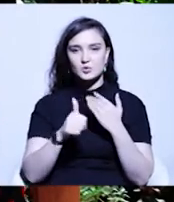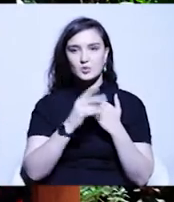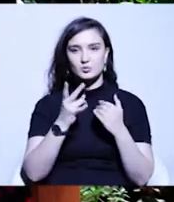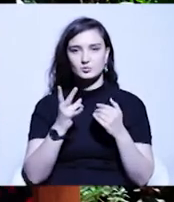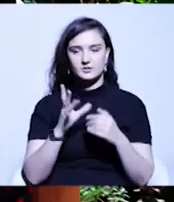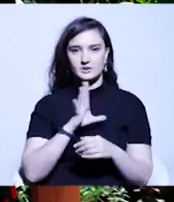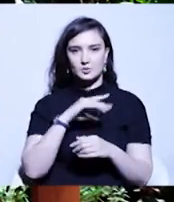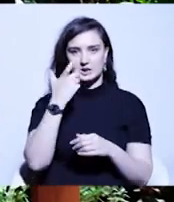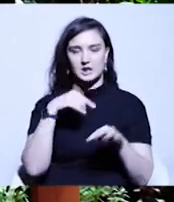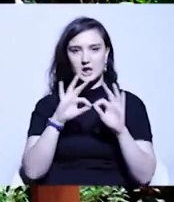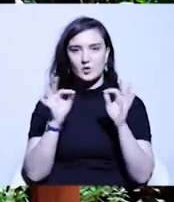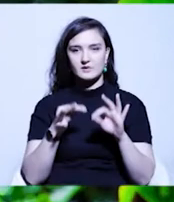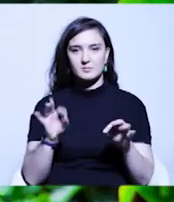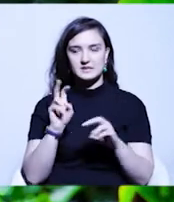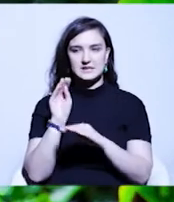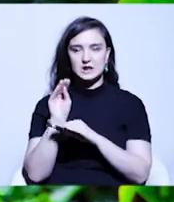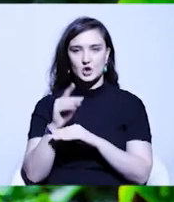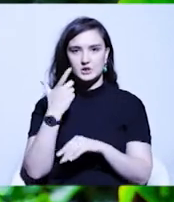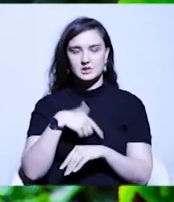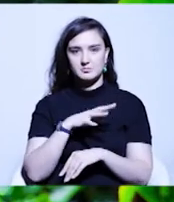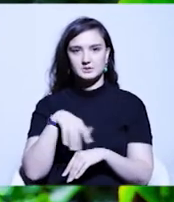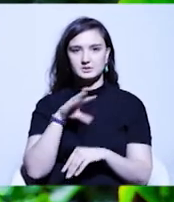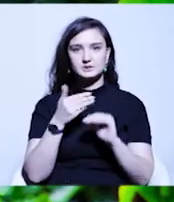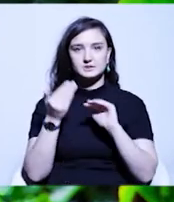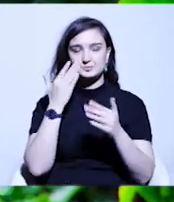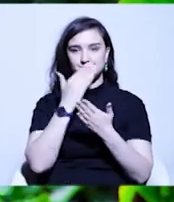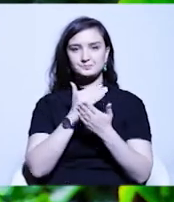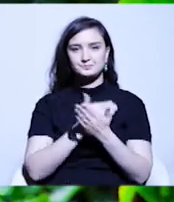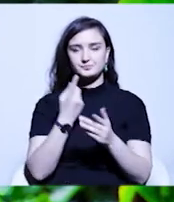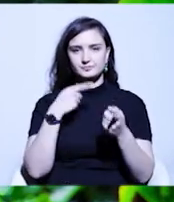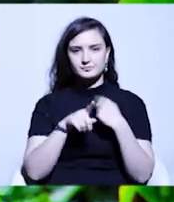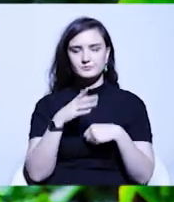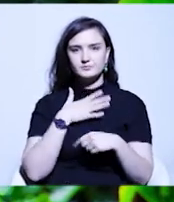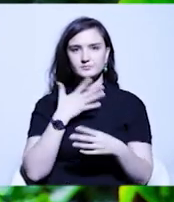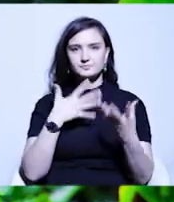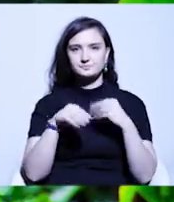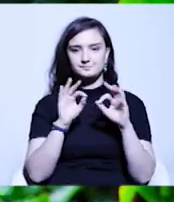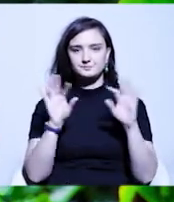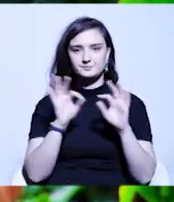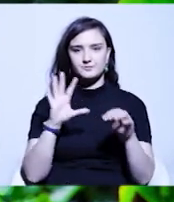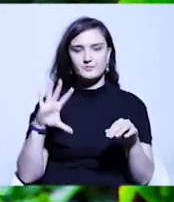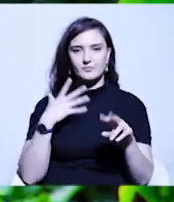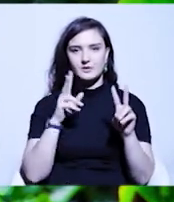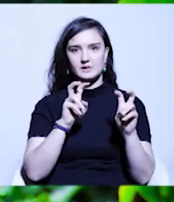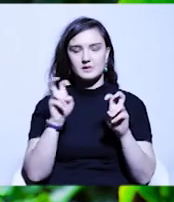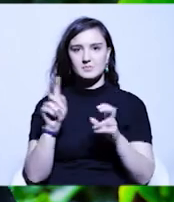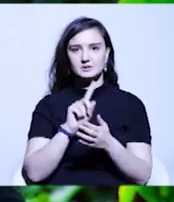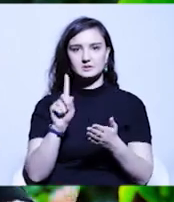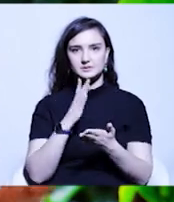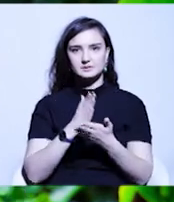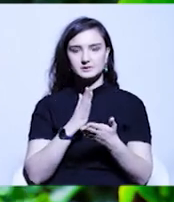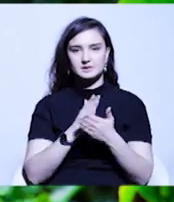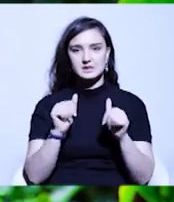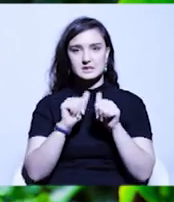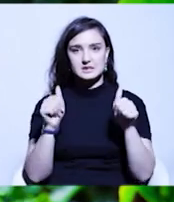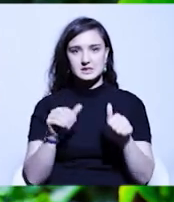უნდა გავხდეთ ხელოვნების კრიტიკოსები. წინა გაკვეთილიდან გამომდინარე, ჩვენ საუბრობდით თემაზე, თუ რა არის